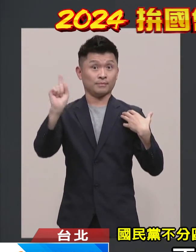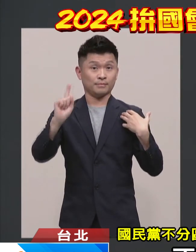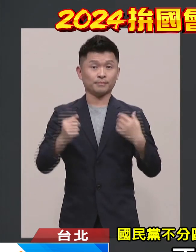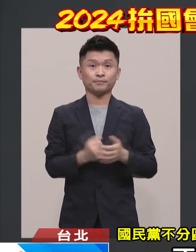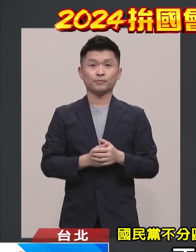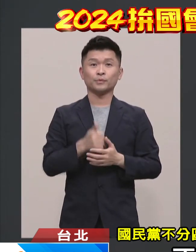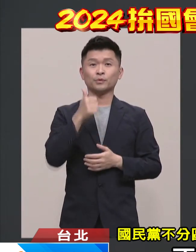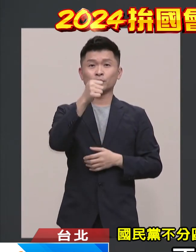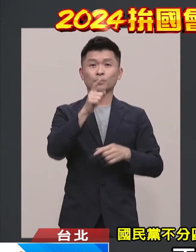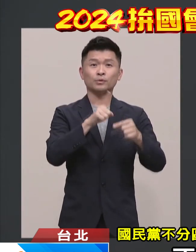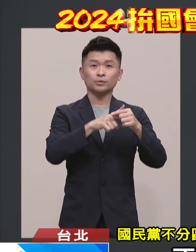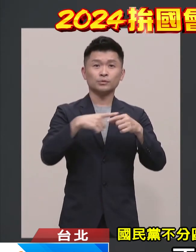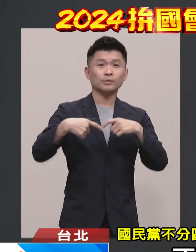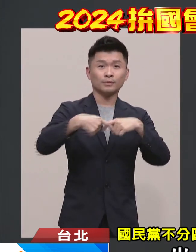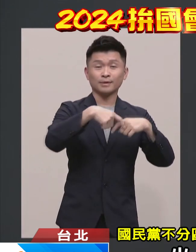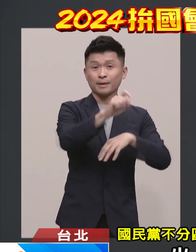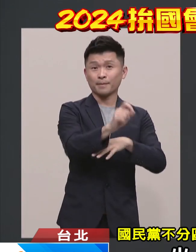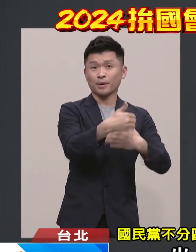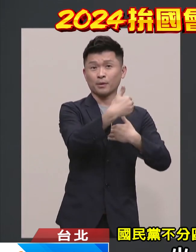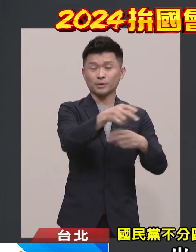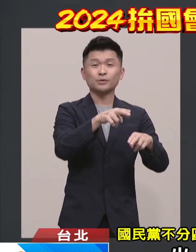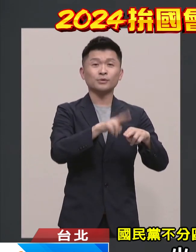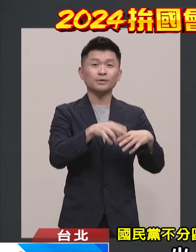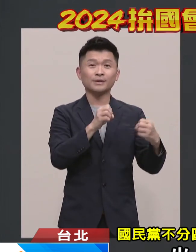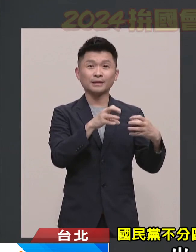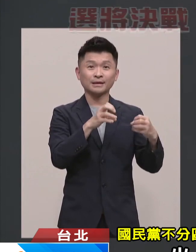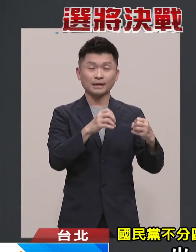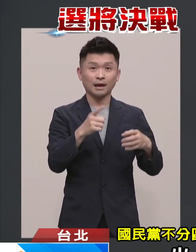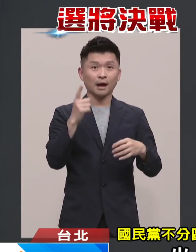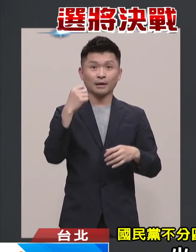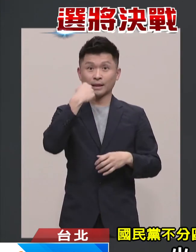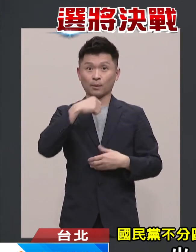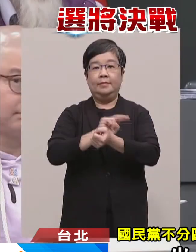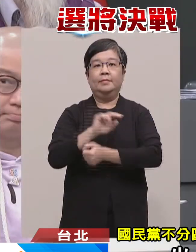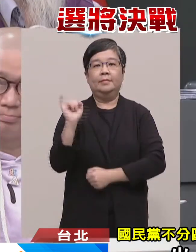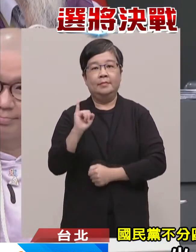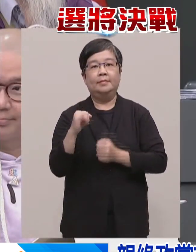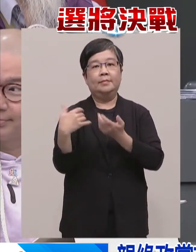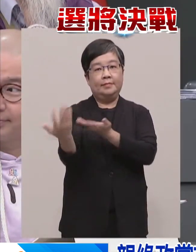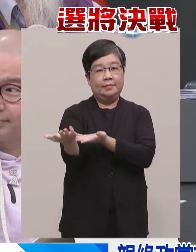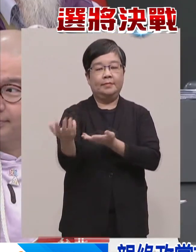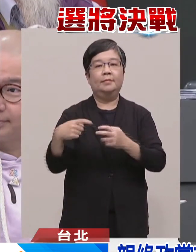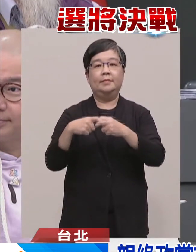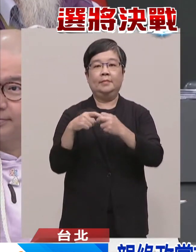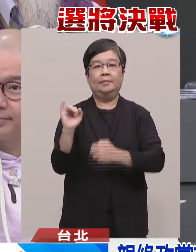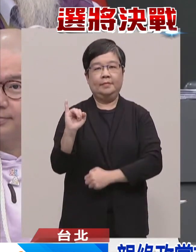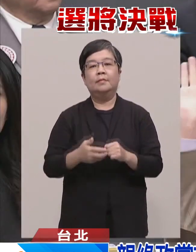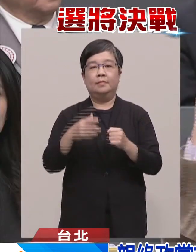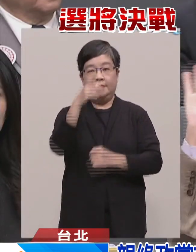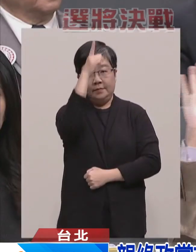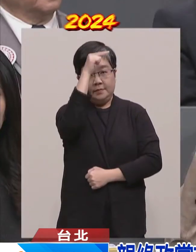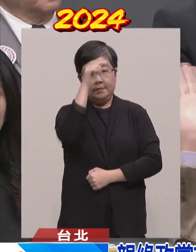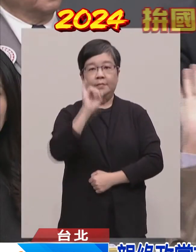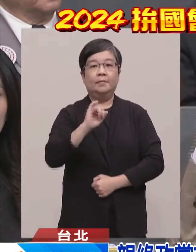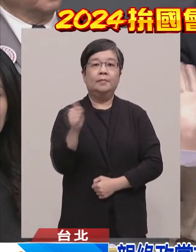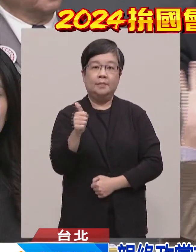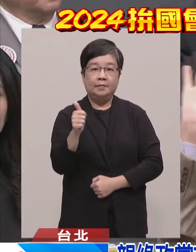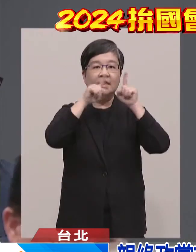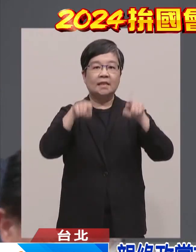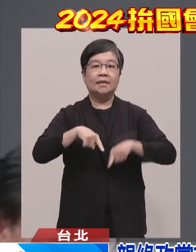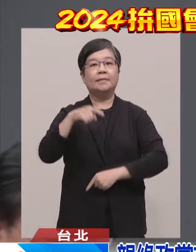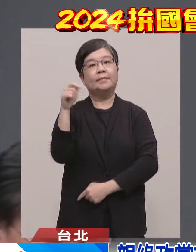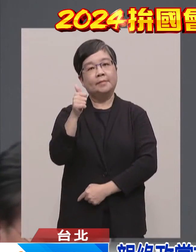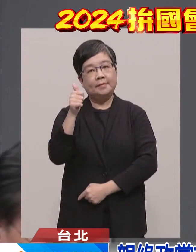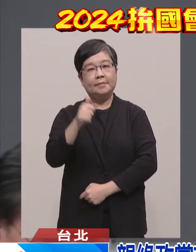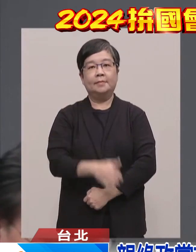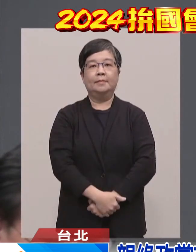联办稍微聊天坐一下，他就要把办法把台湾给卖出去。 第十一届全国不分区立委政见发表会八号晚